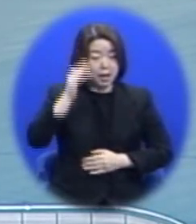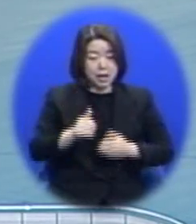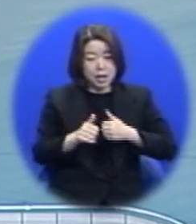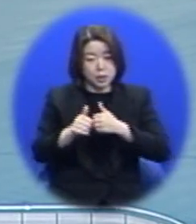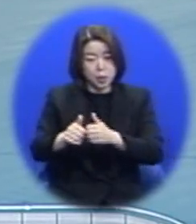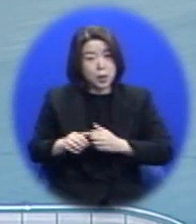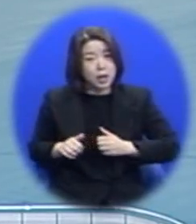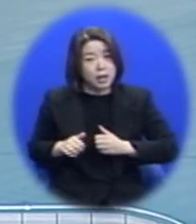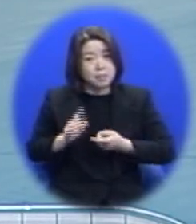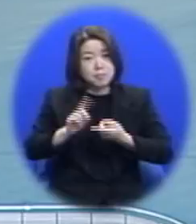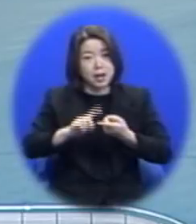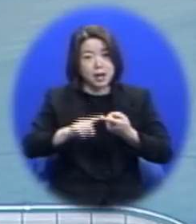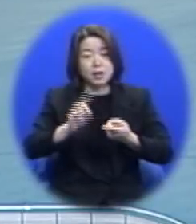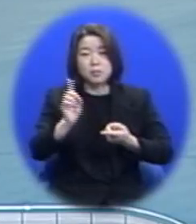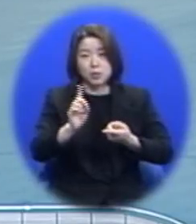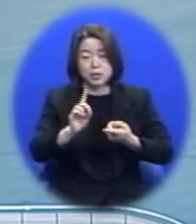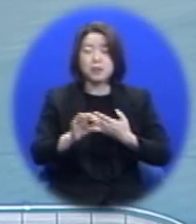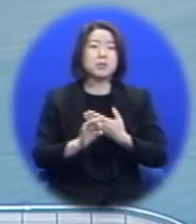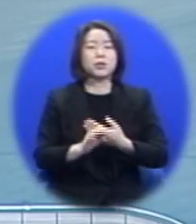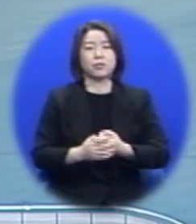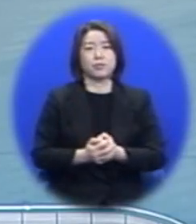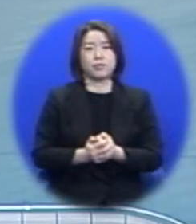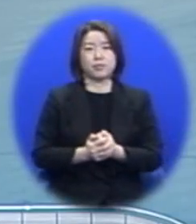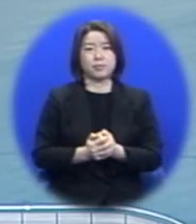따랐다는 말은